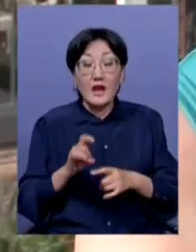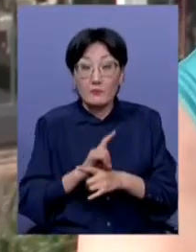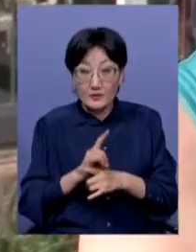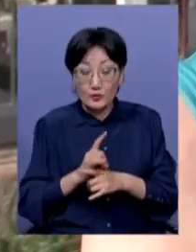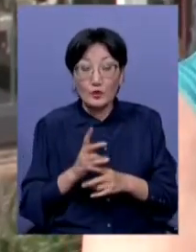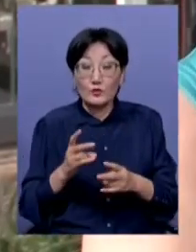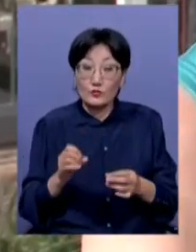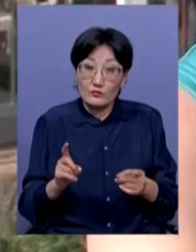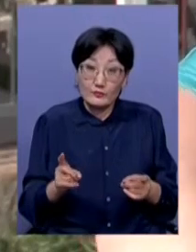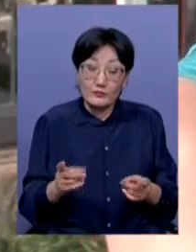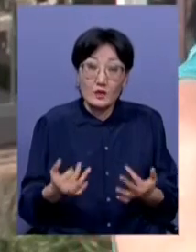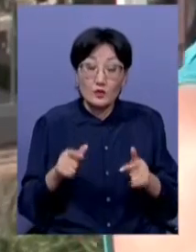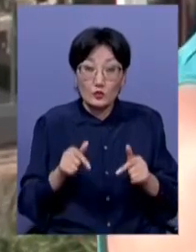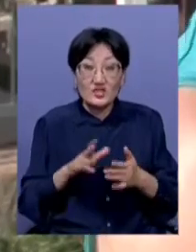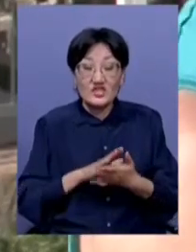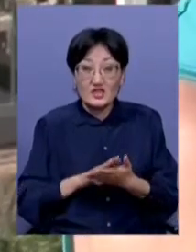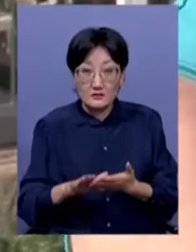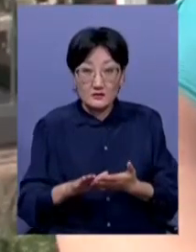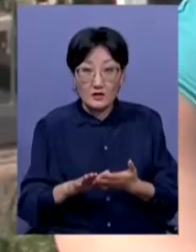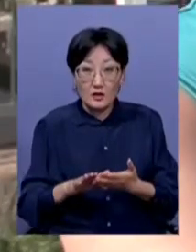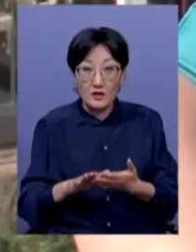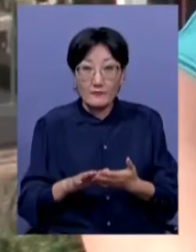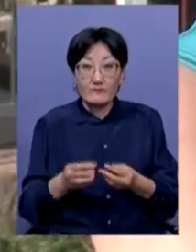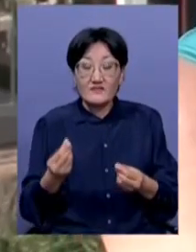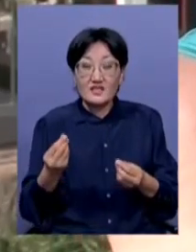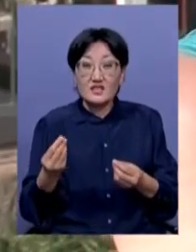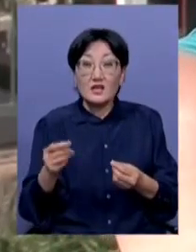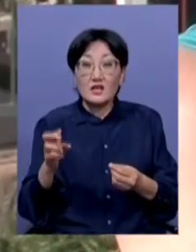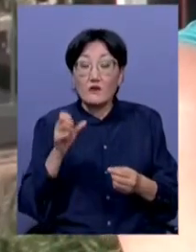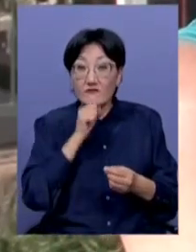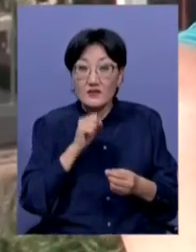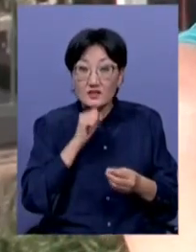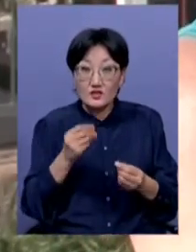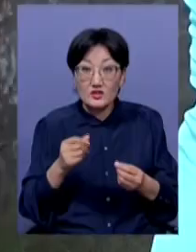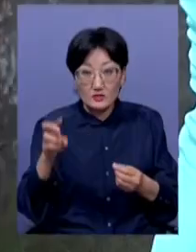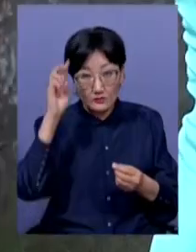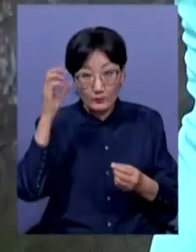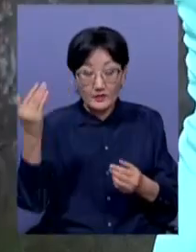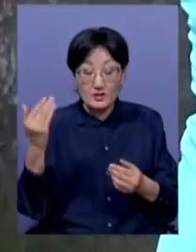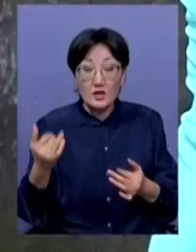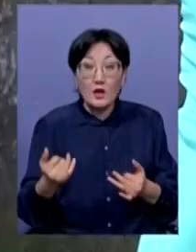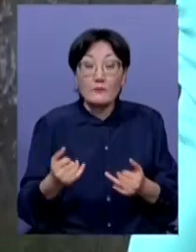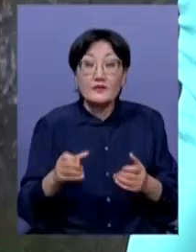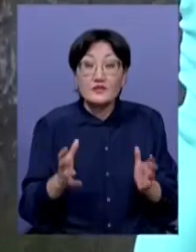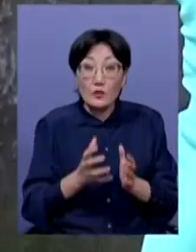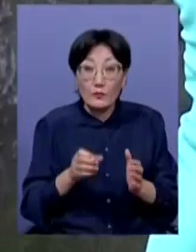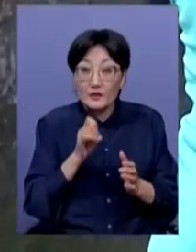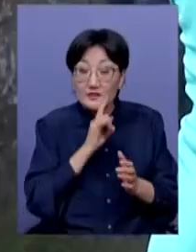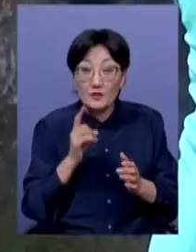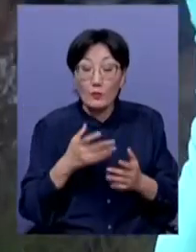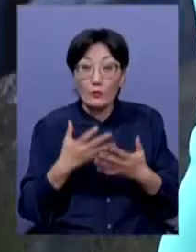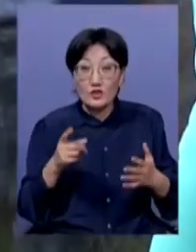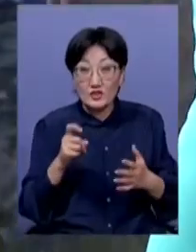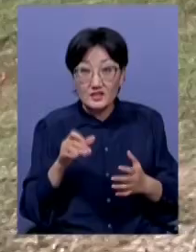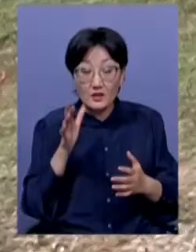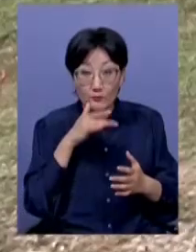держать или еще что. Тут чисто вот отмывание бюджета. Сейчас на попечении у Ирины более 100